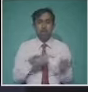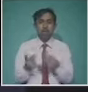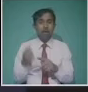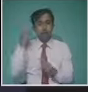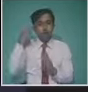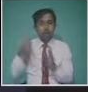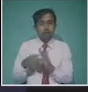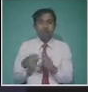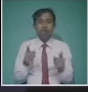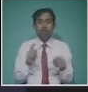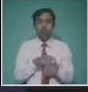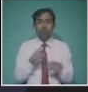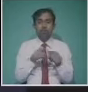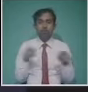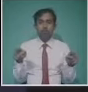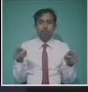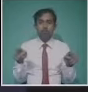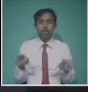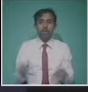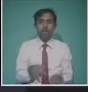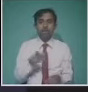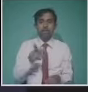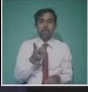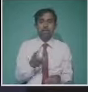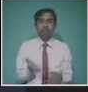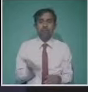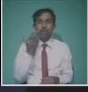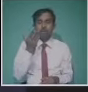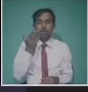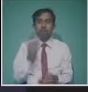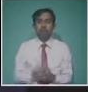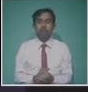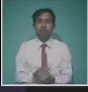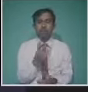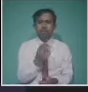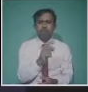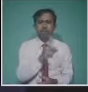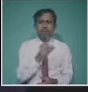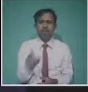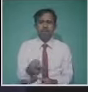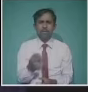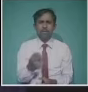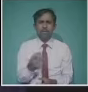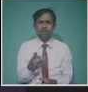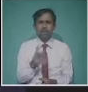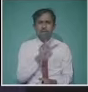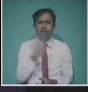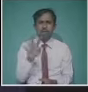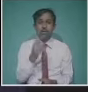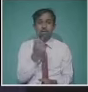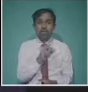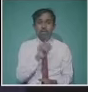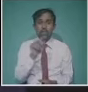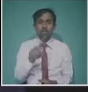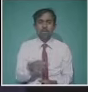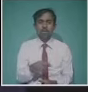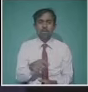තියෙන කාල සීමාව අඩුම තරමේ දින 200 ඉක්මවල යනු කර සභාපතිතුමනි. 2010 දින 244ක්, 2011